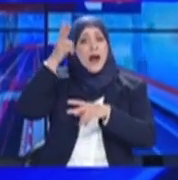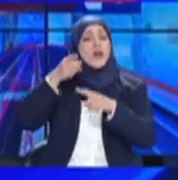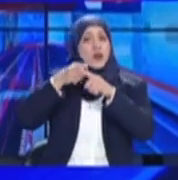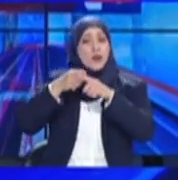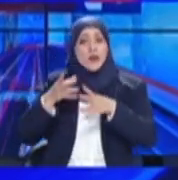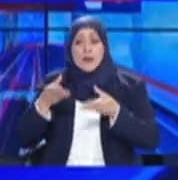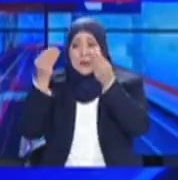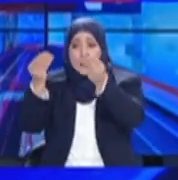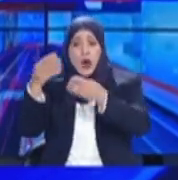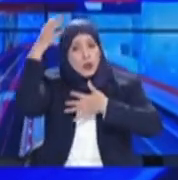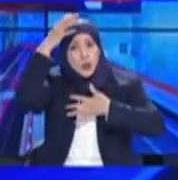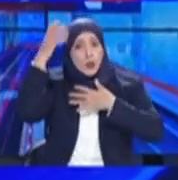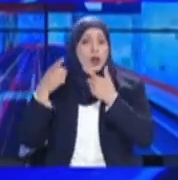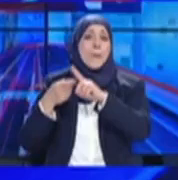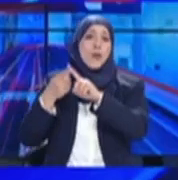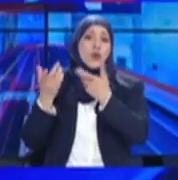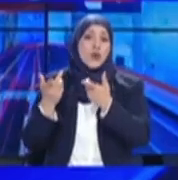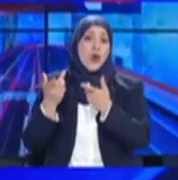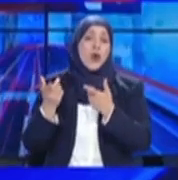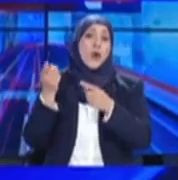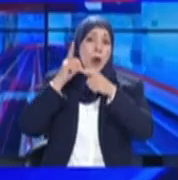وتشدد معهم انهم